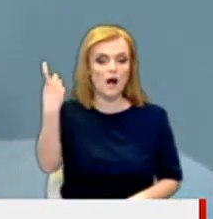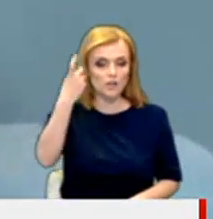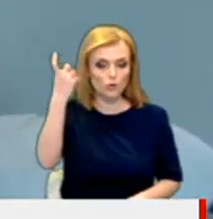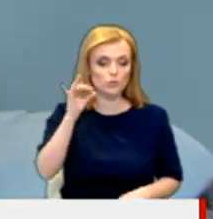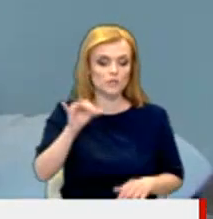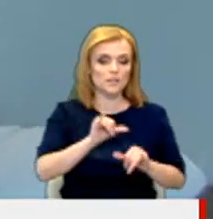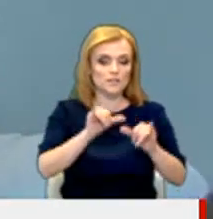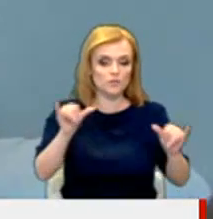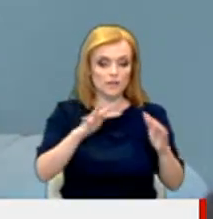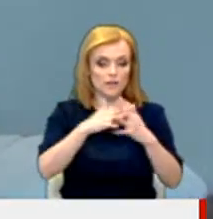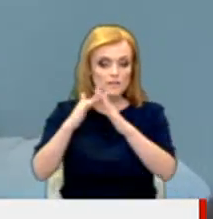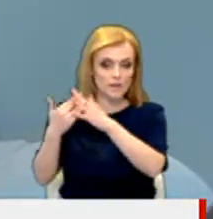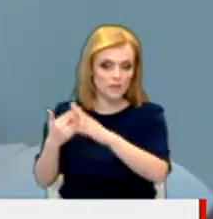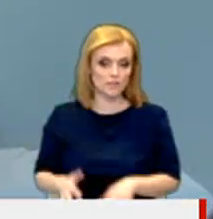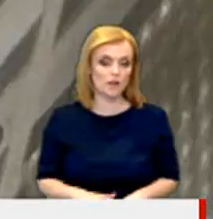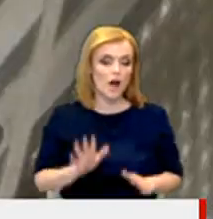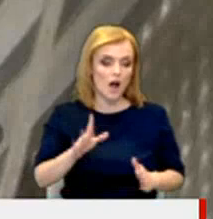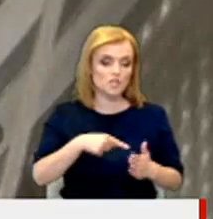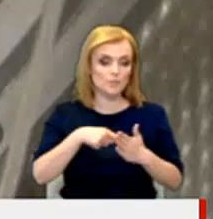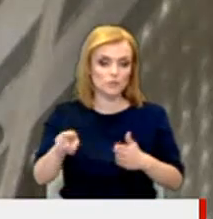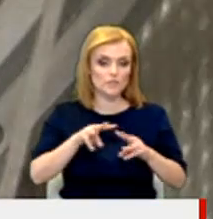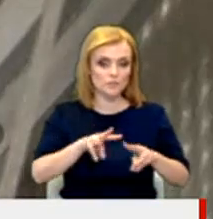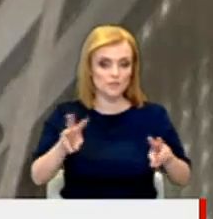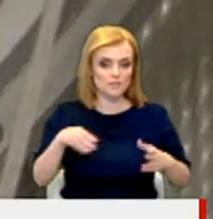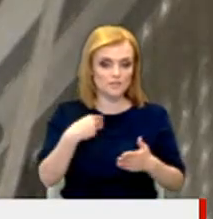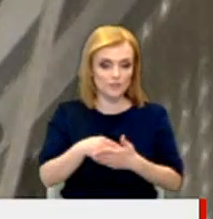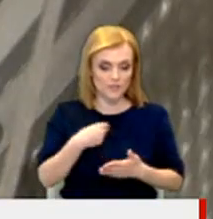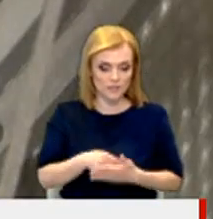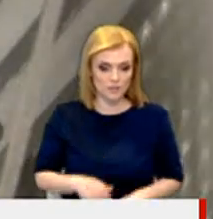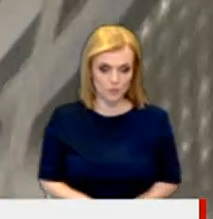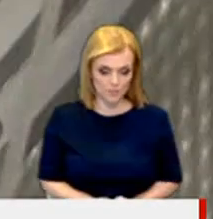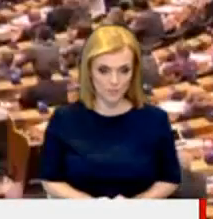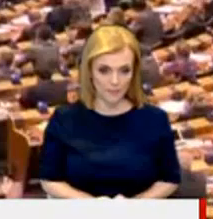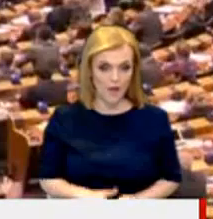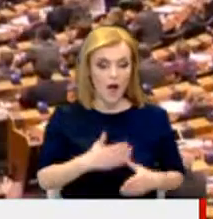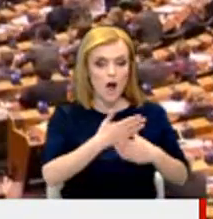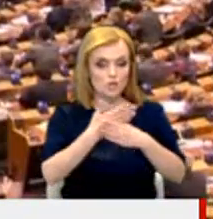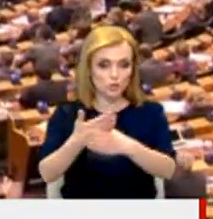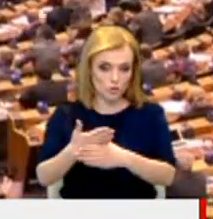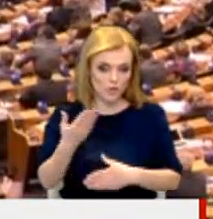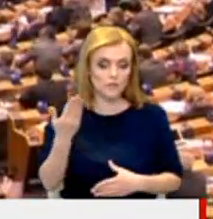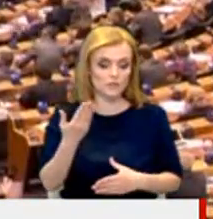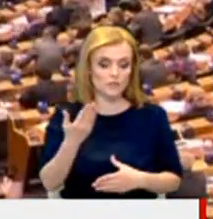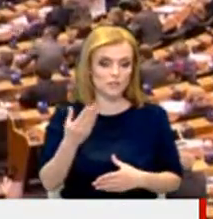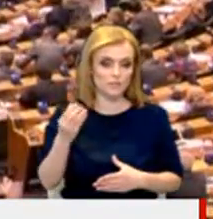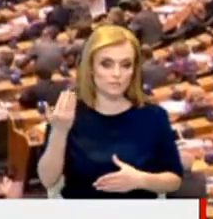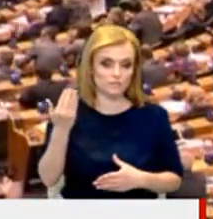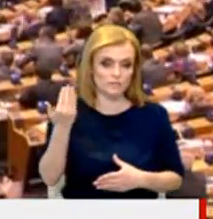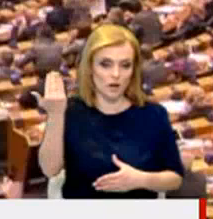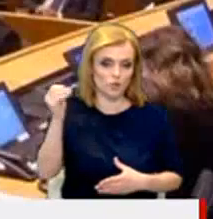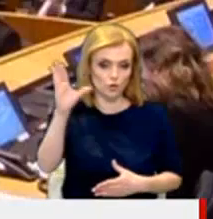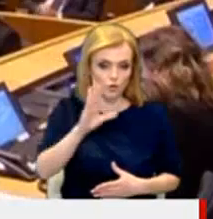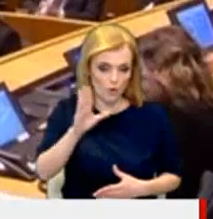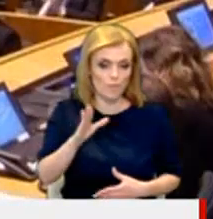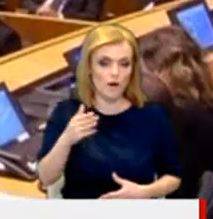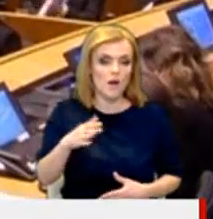și dezvoltării rurale, a menționat Ministerul Finanțelor într-un comunicat. Asistența macrofinanciară acordată de Uniunea Europeană